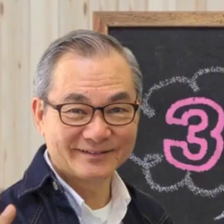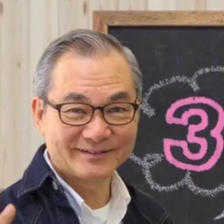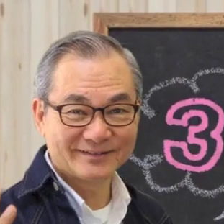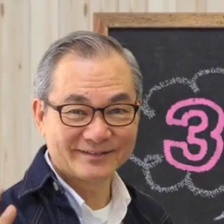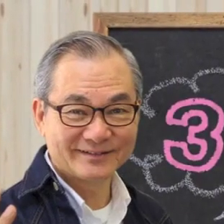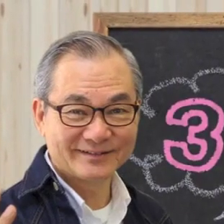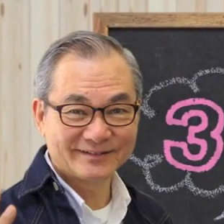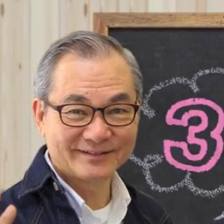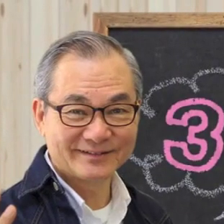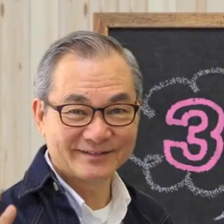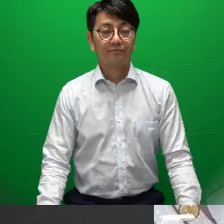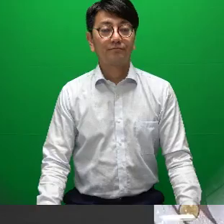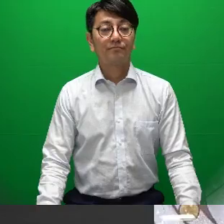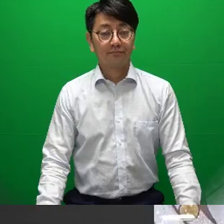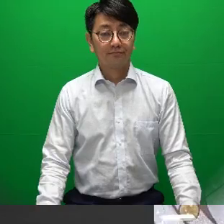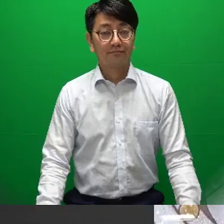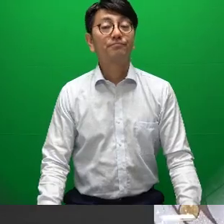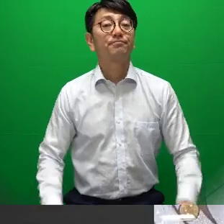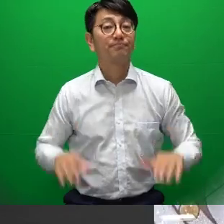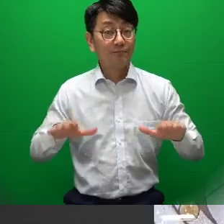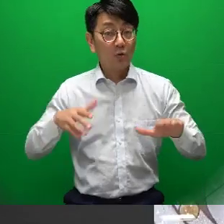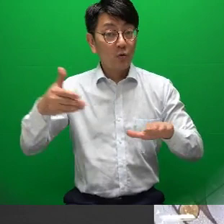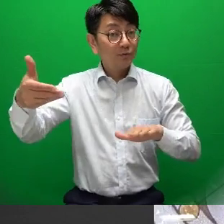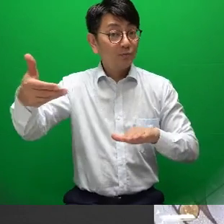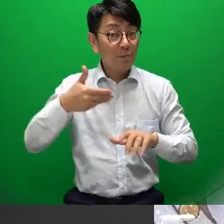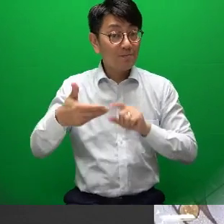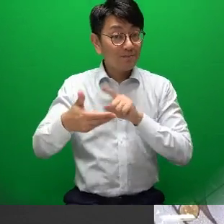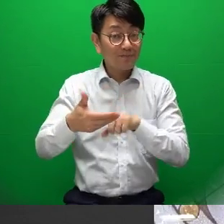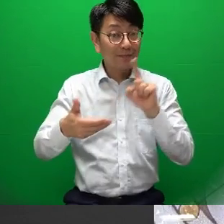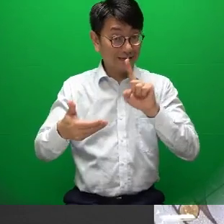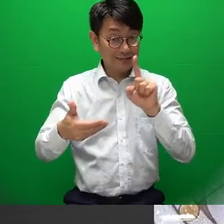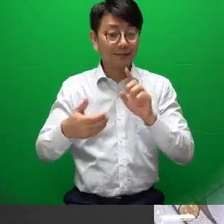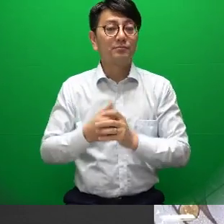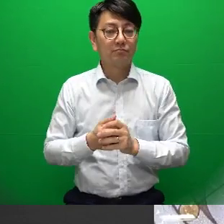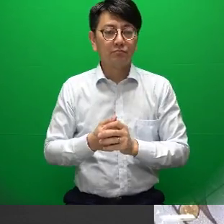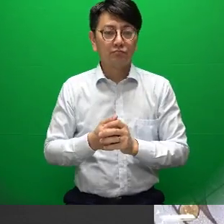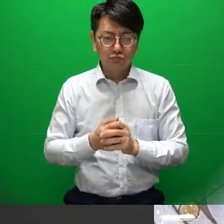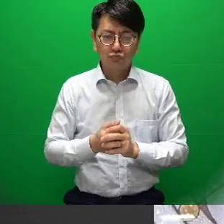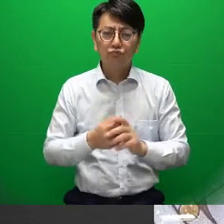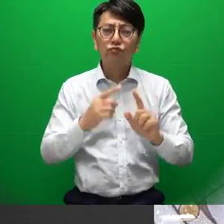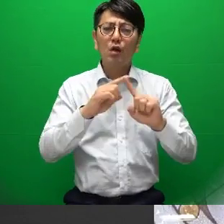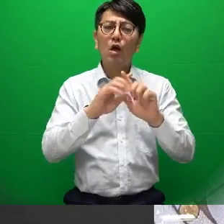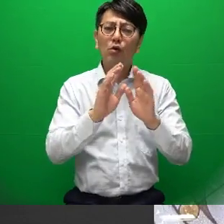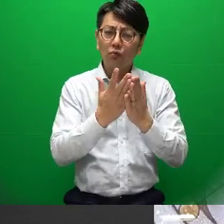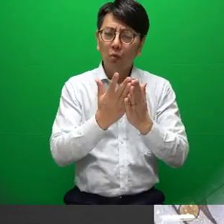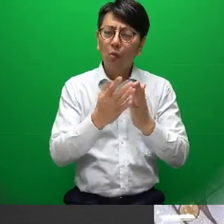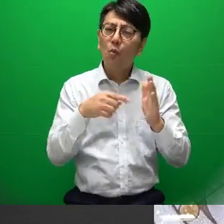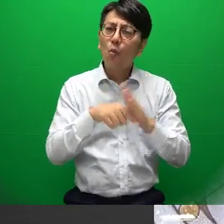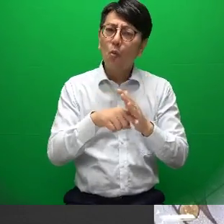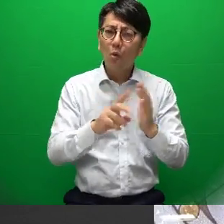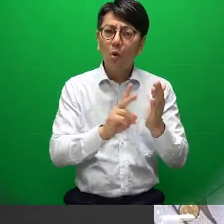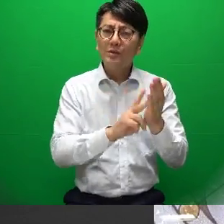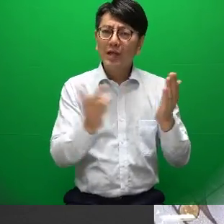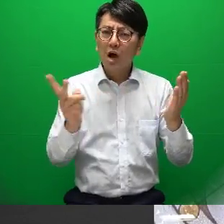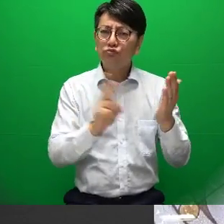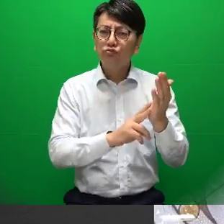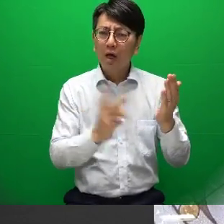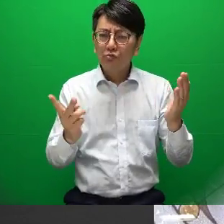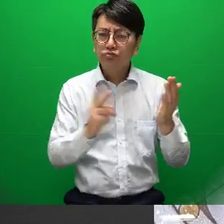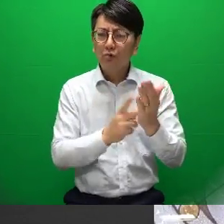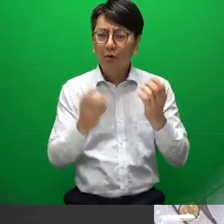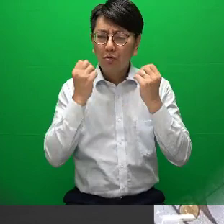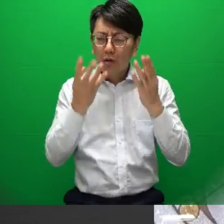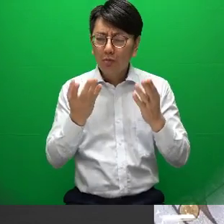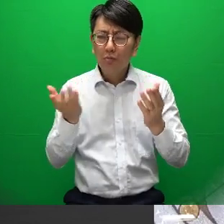いっさぁ今日の質問ですねなぜ斉唱には多くの翻訳があるのです